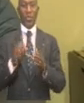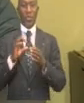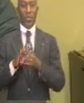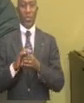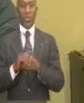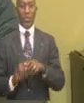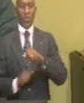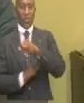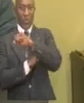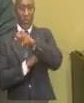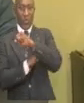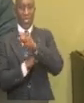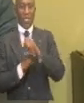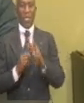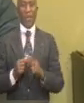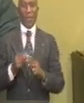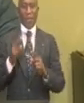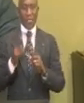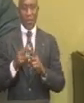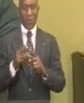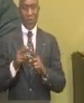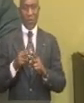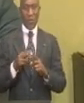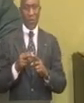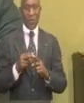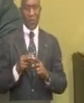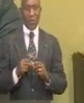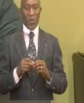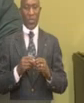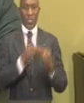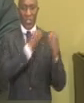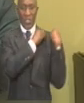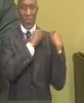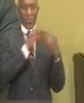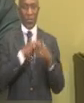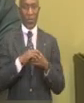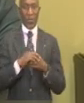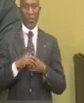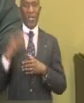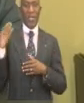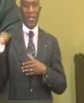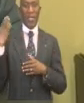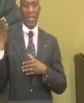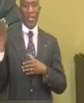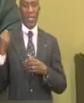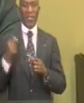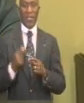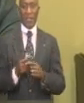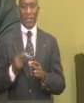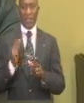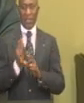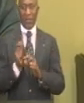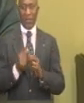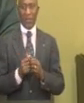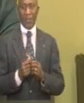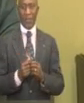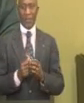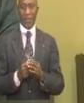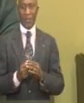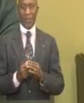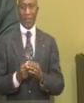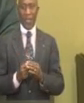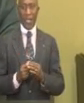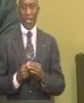politiques, religieuses, scientifiques et de la jeunesse du pays, le Conseil provincial de sécurité